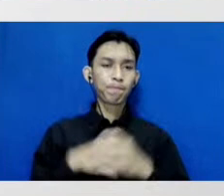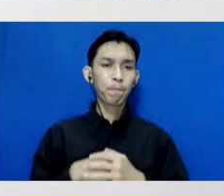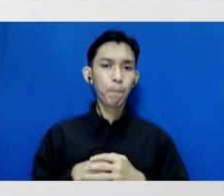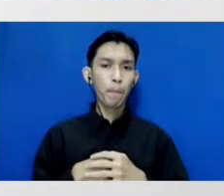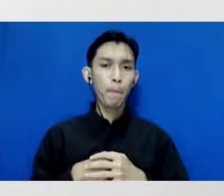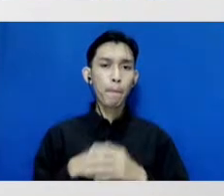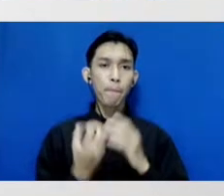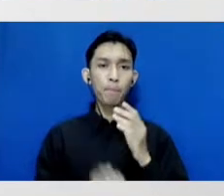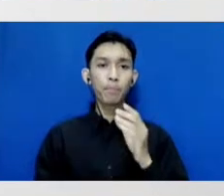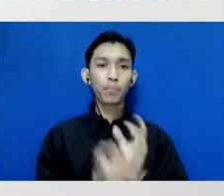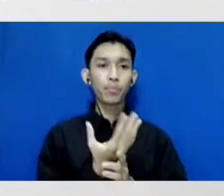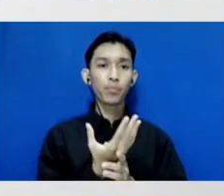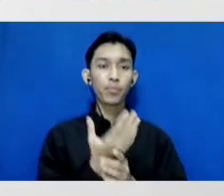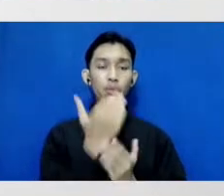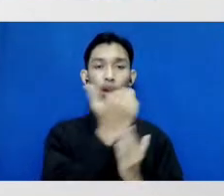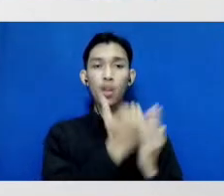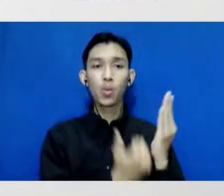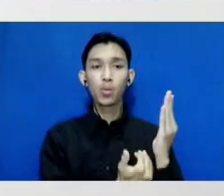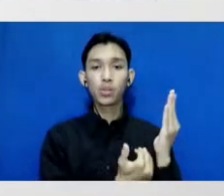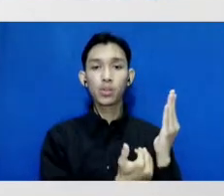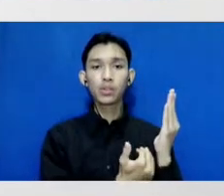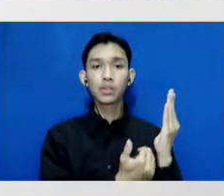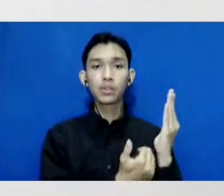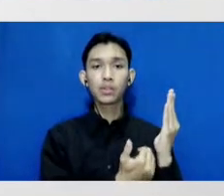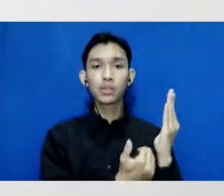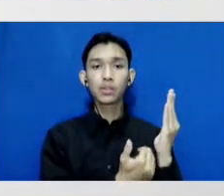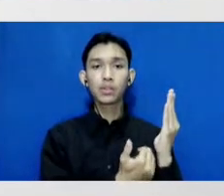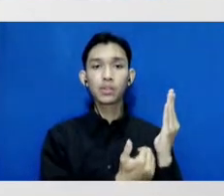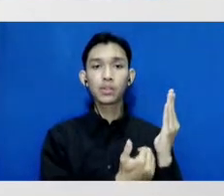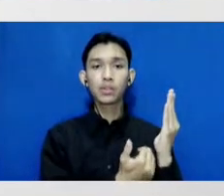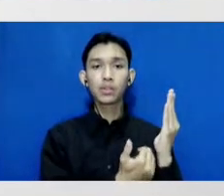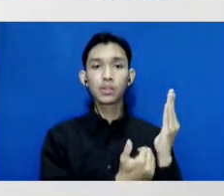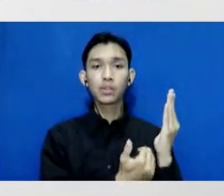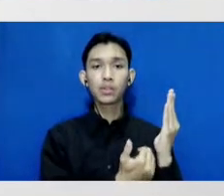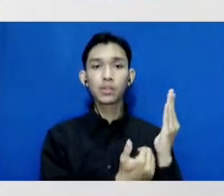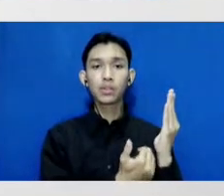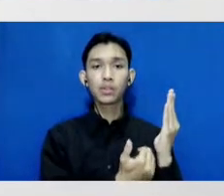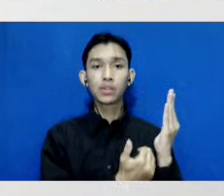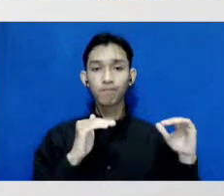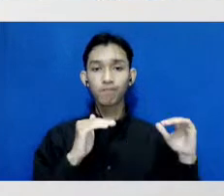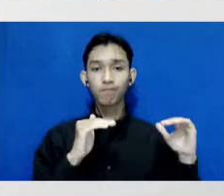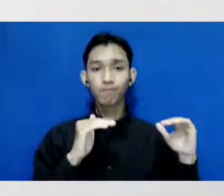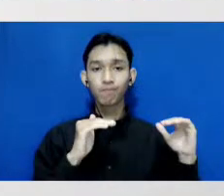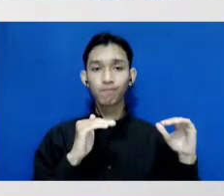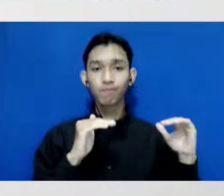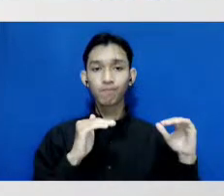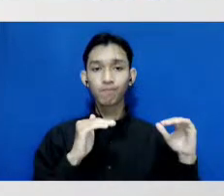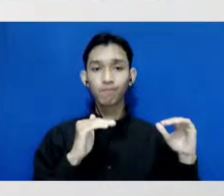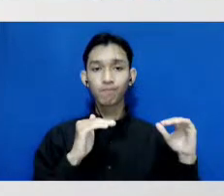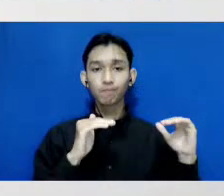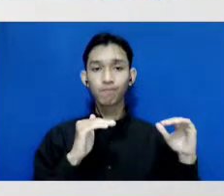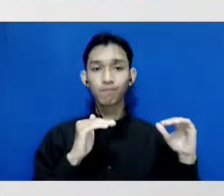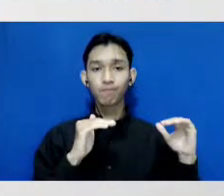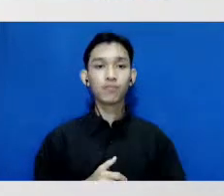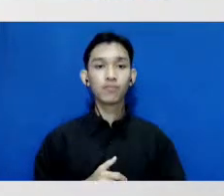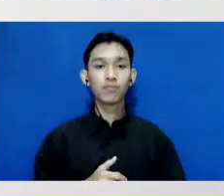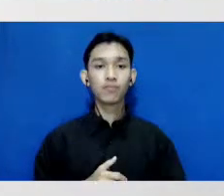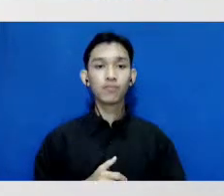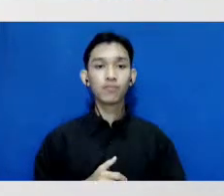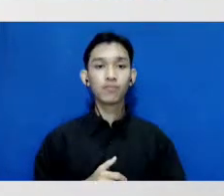memunculkan peraturan yang setara, yang seragam across sector dan across member states.